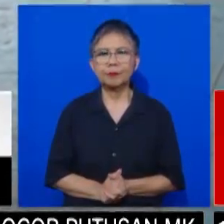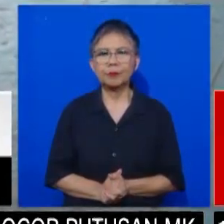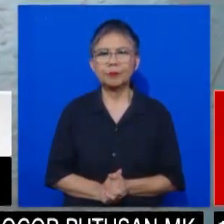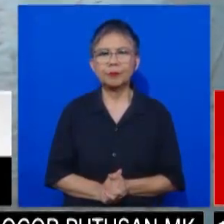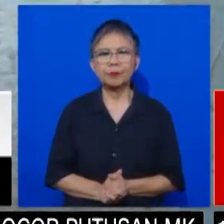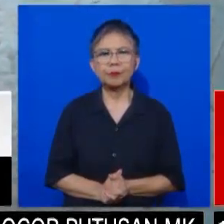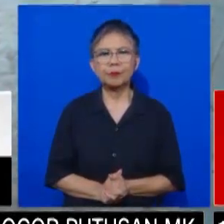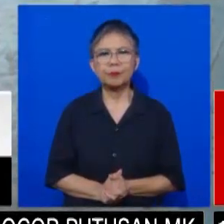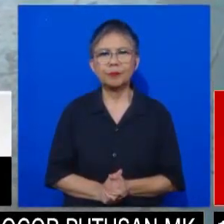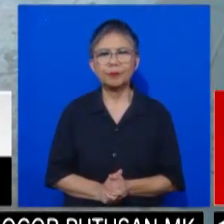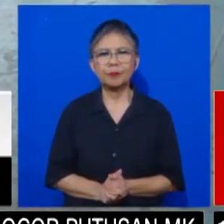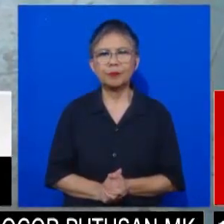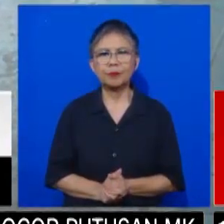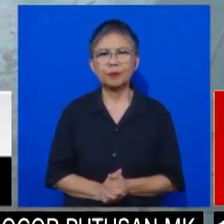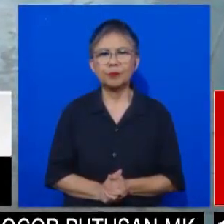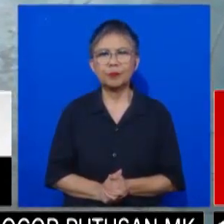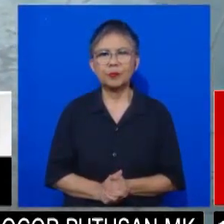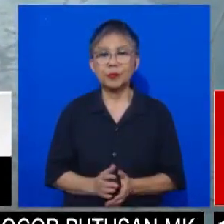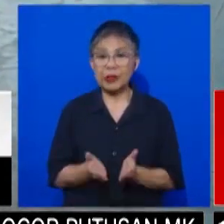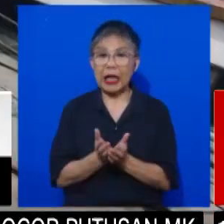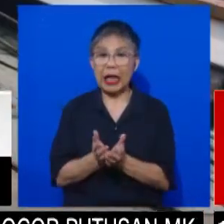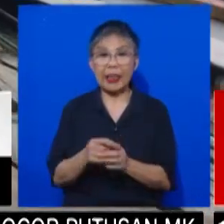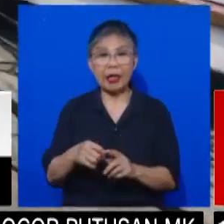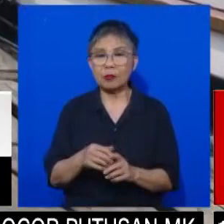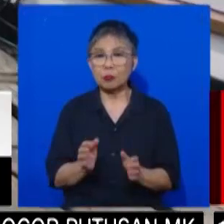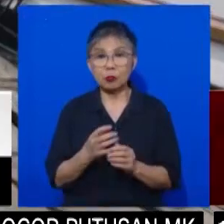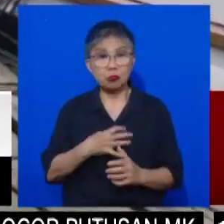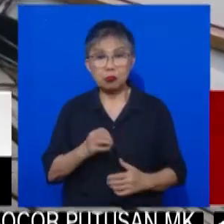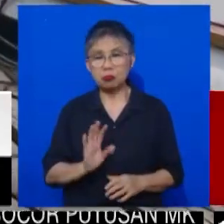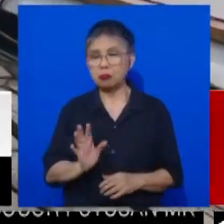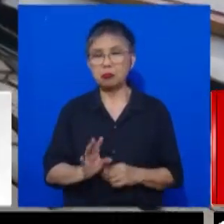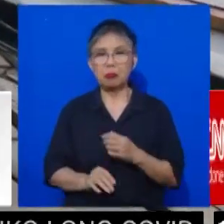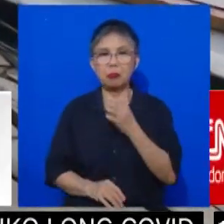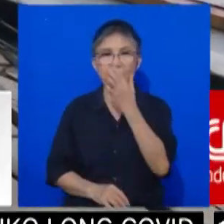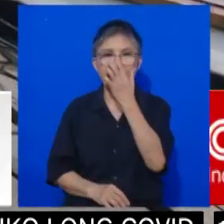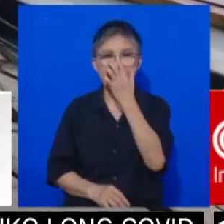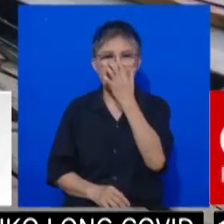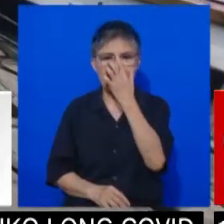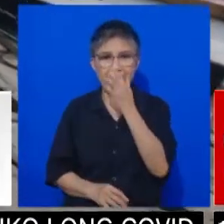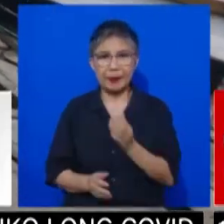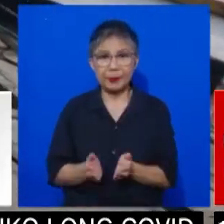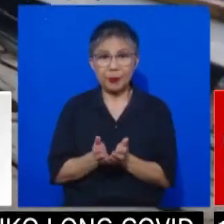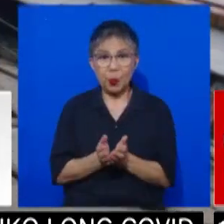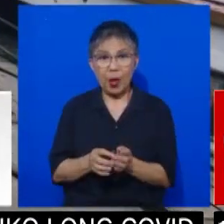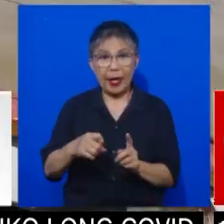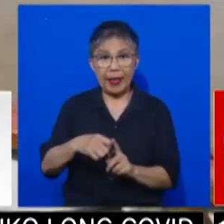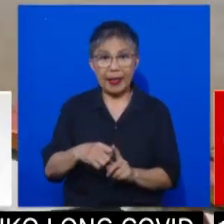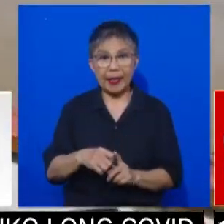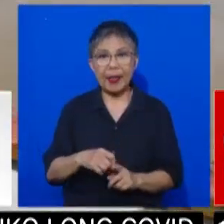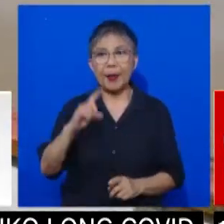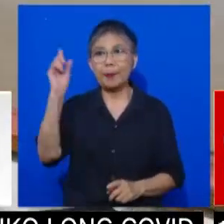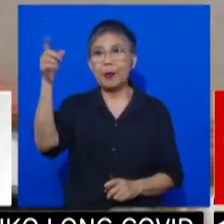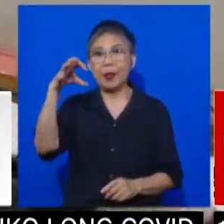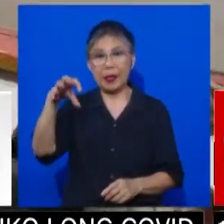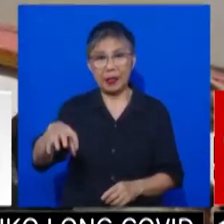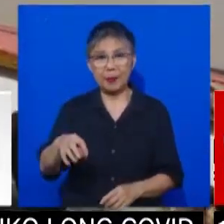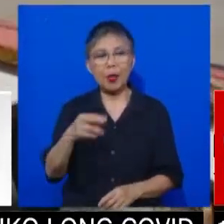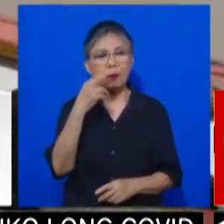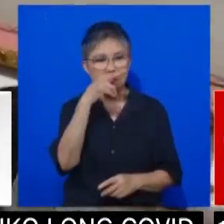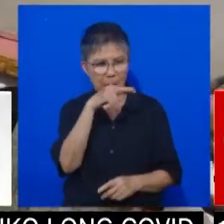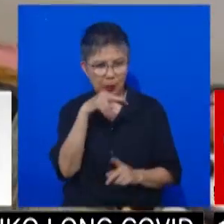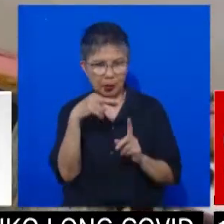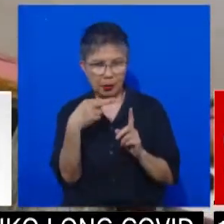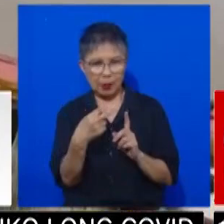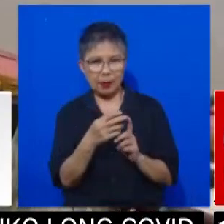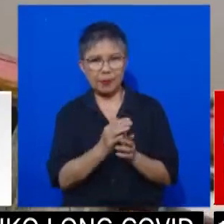ini? Tidak takut. Sudah lama. Keberadaan mereka mendapat perhatian dari pemerintah setempat.